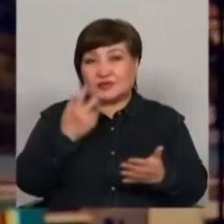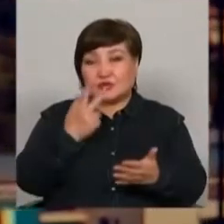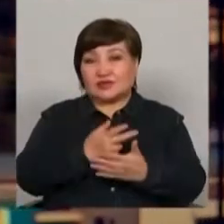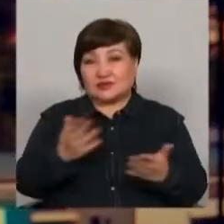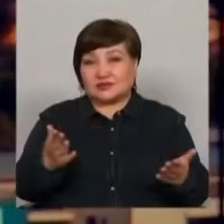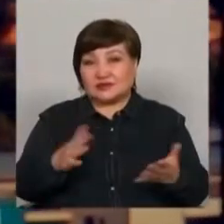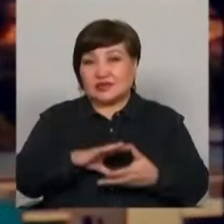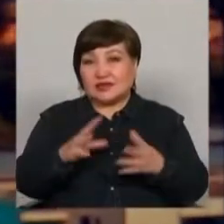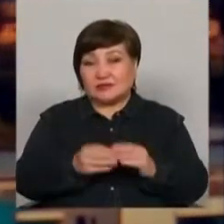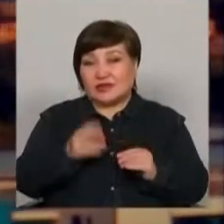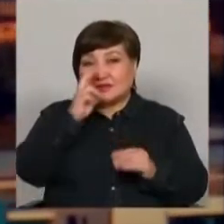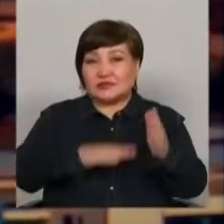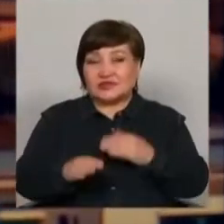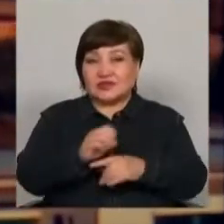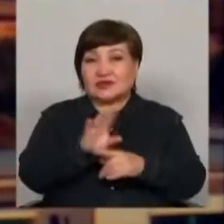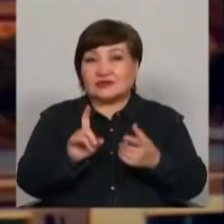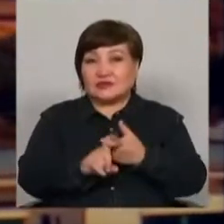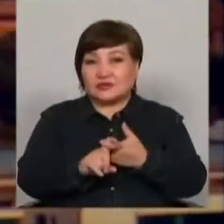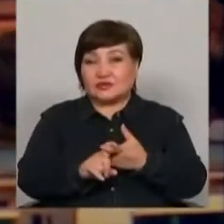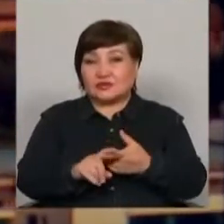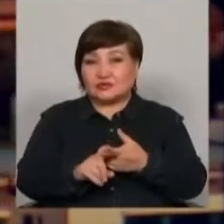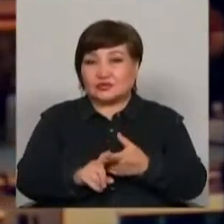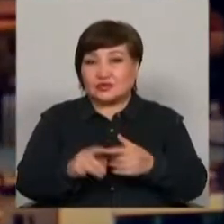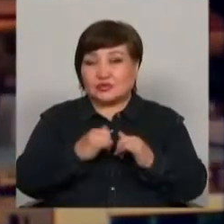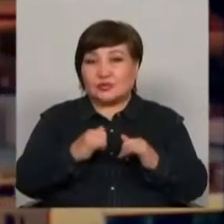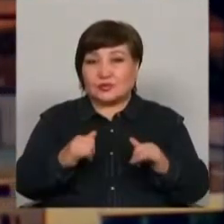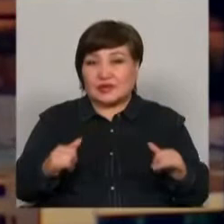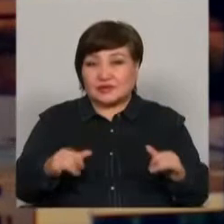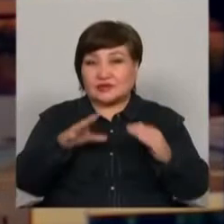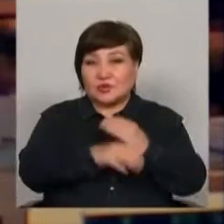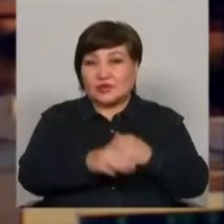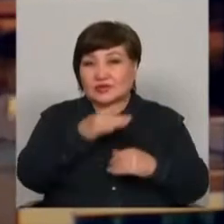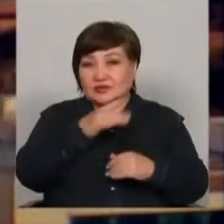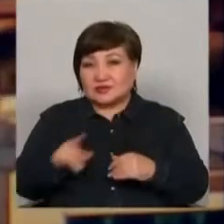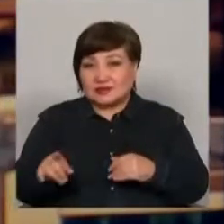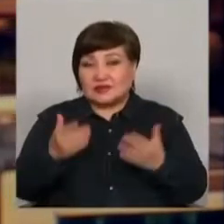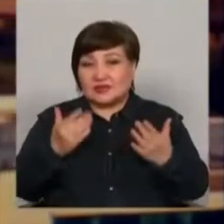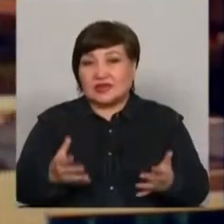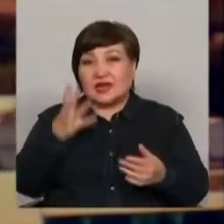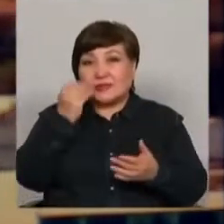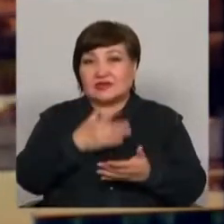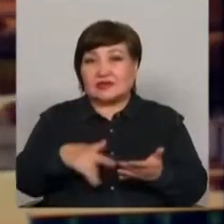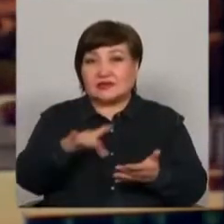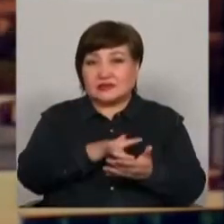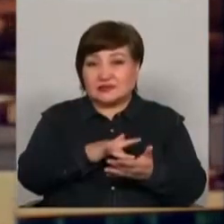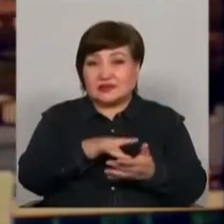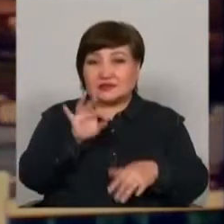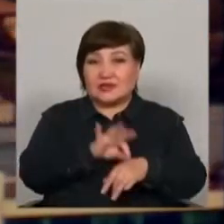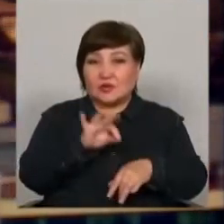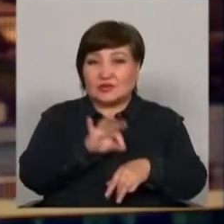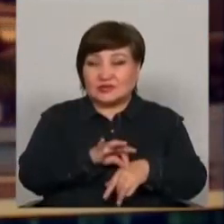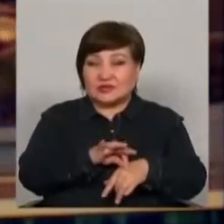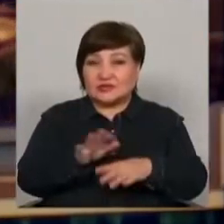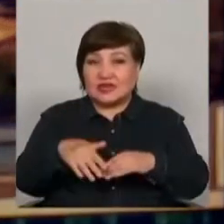жалпы елімізде коронавирус жұқтыру дерегі көбейіп барады соңғы кезде. Енді Алматы қаласы науқастар